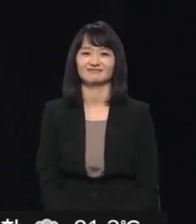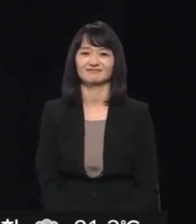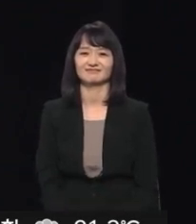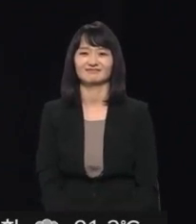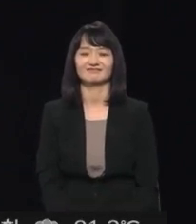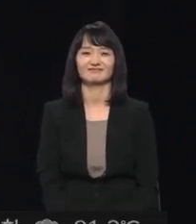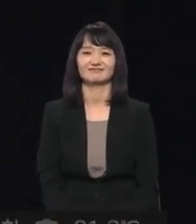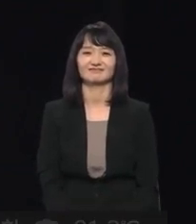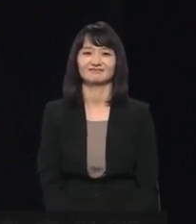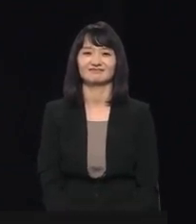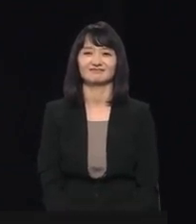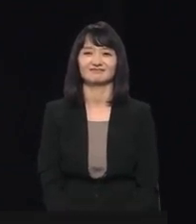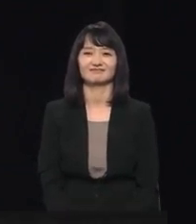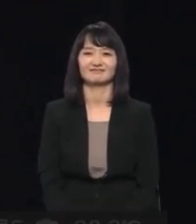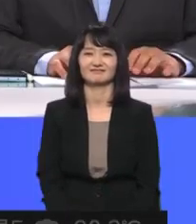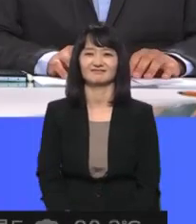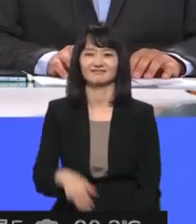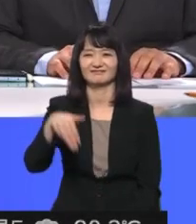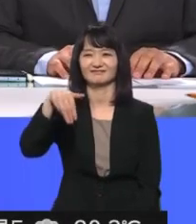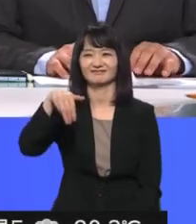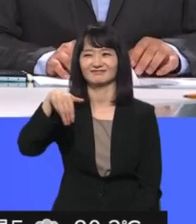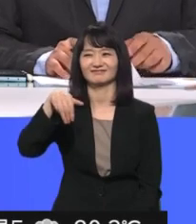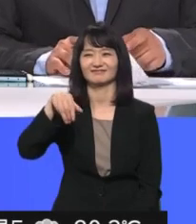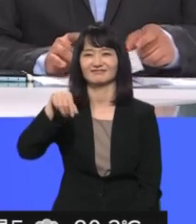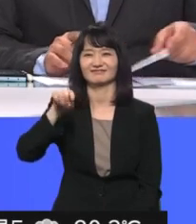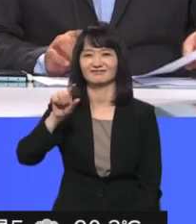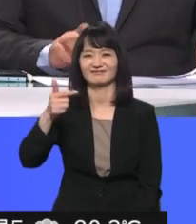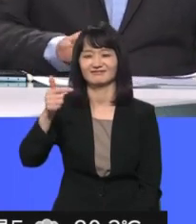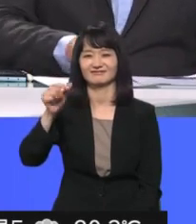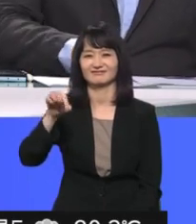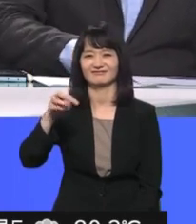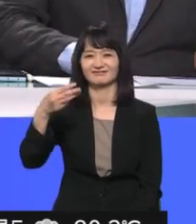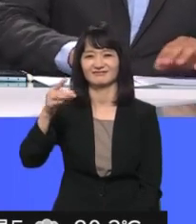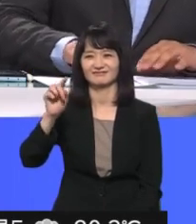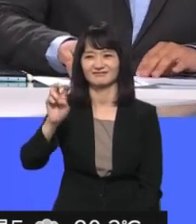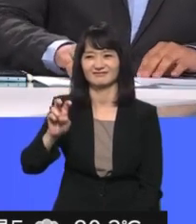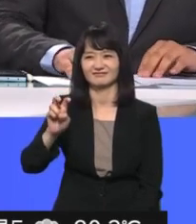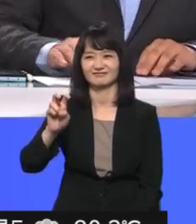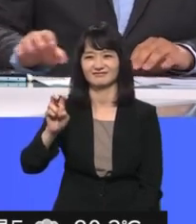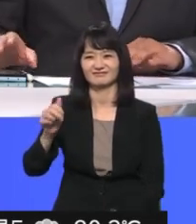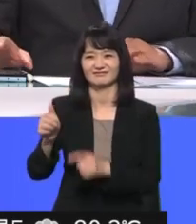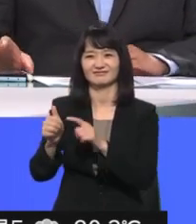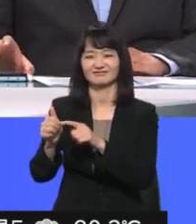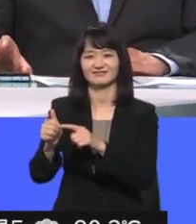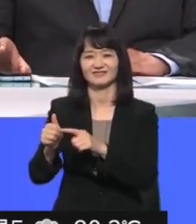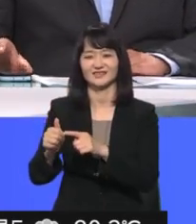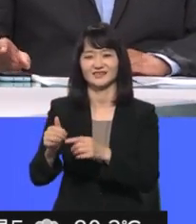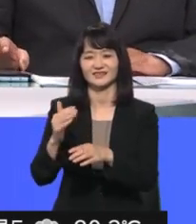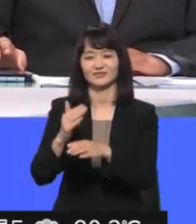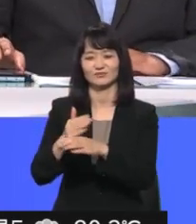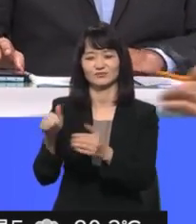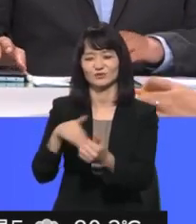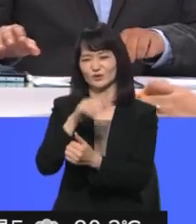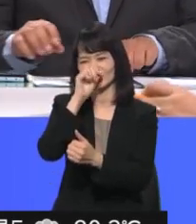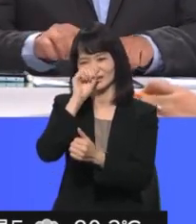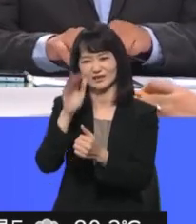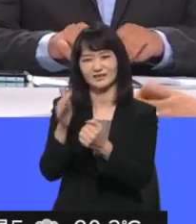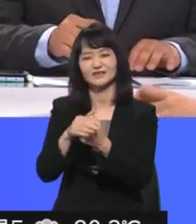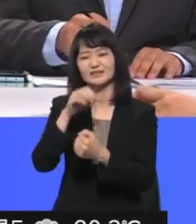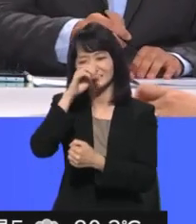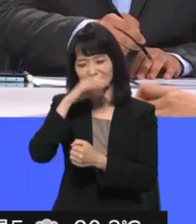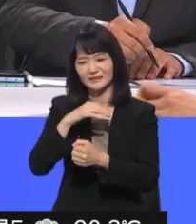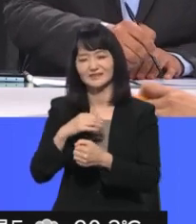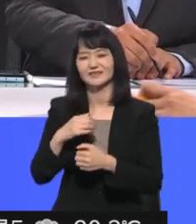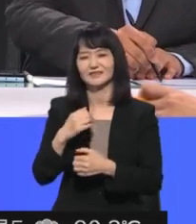뭐 항상 왕도 그런데 아까 그 에너지가 넘쳐 우리 좀 들어서는 알겠습니다 어어 앞서 이제